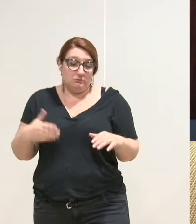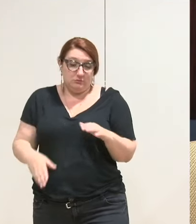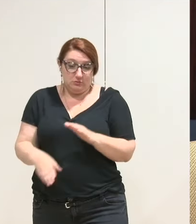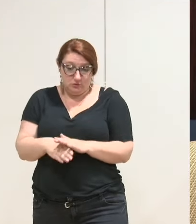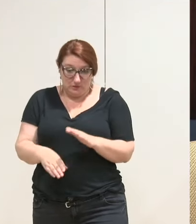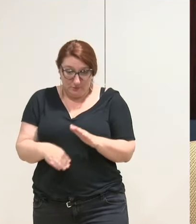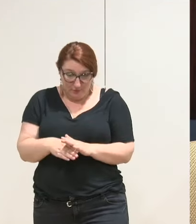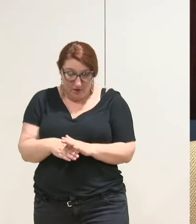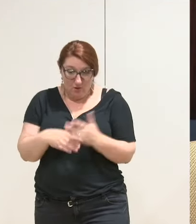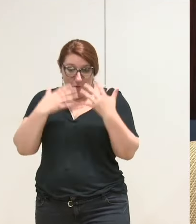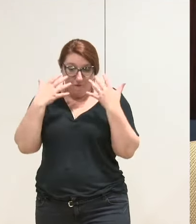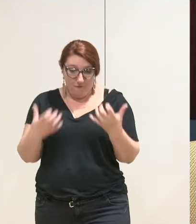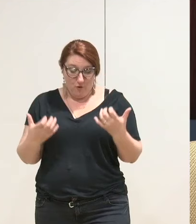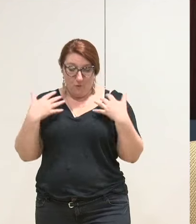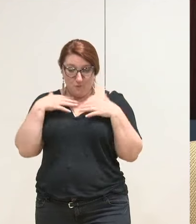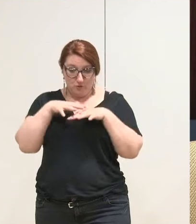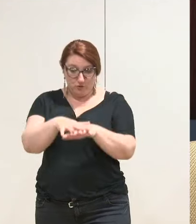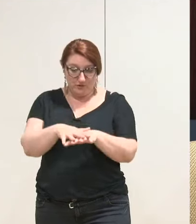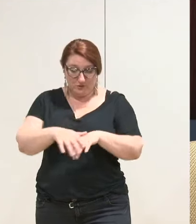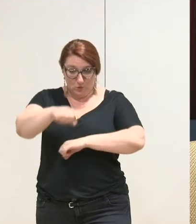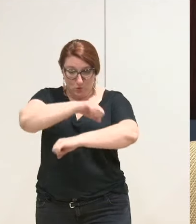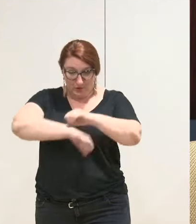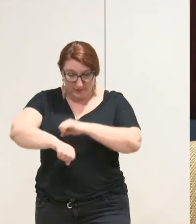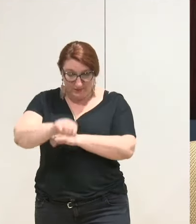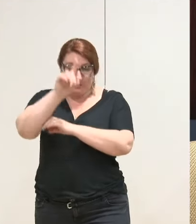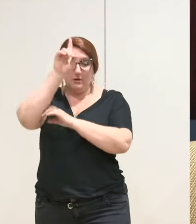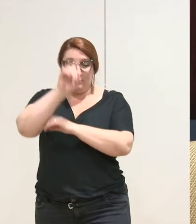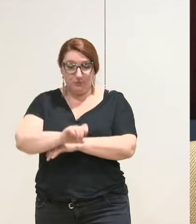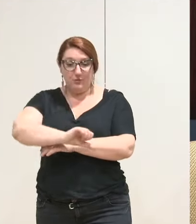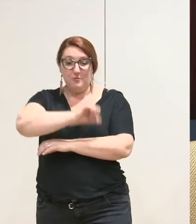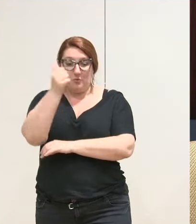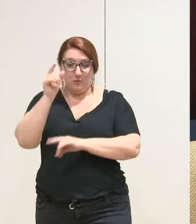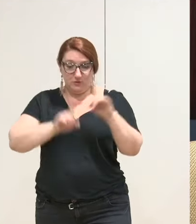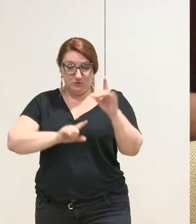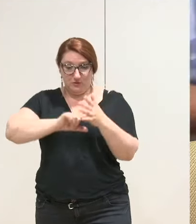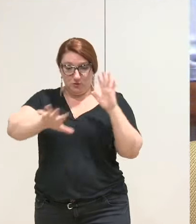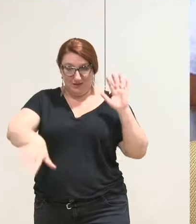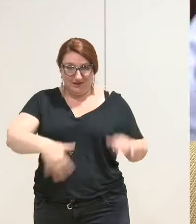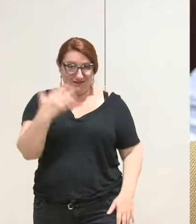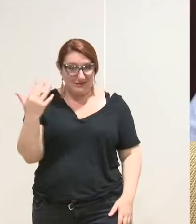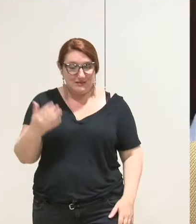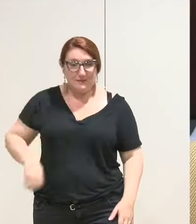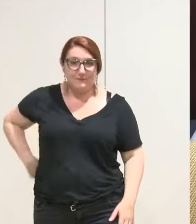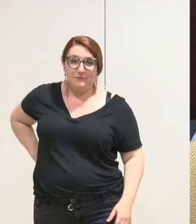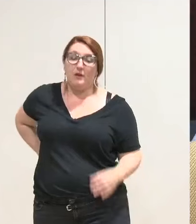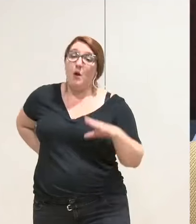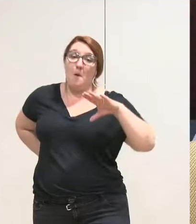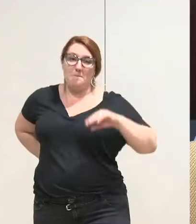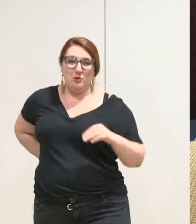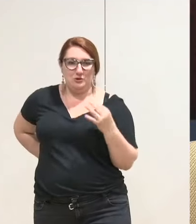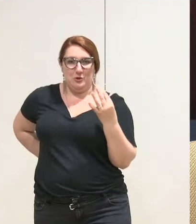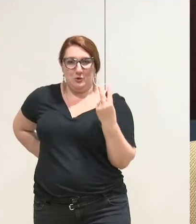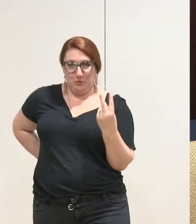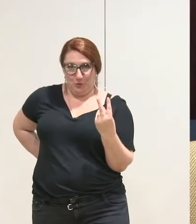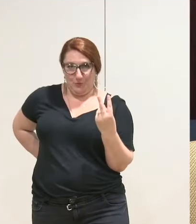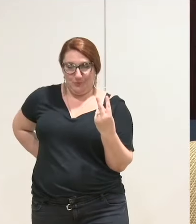cette mutualisation effective à partir du 1er juillet 2015 elle ne concernera que deux postes il s'agit du